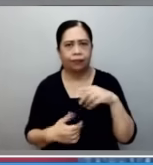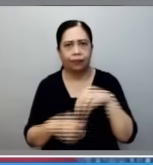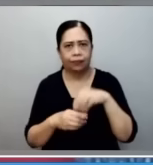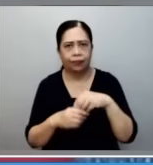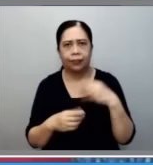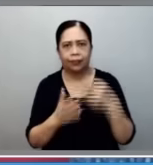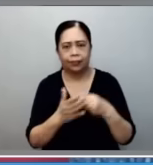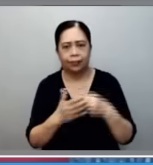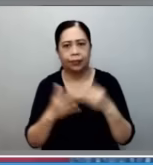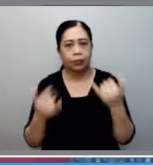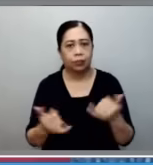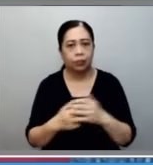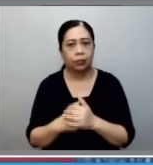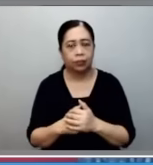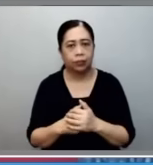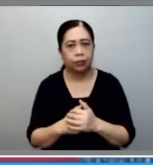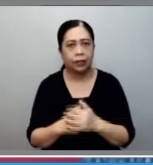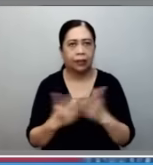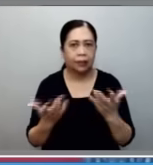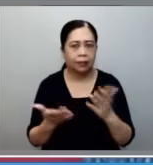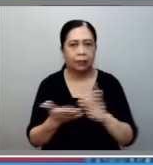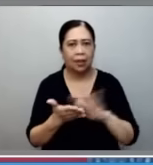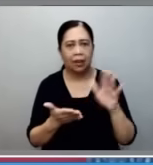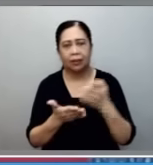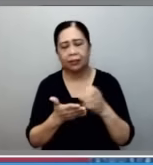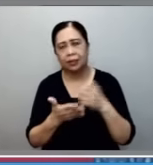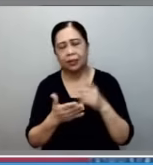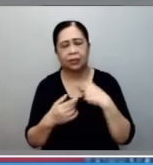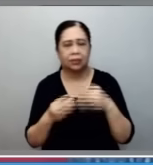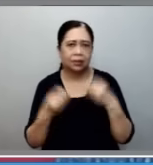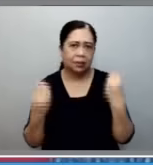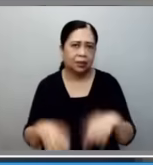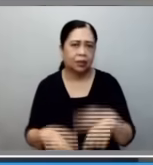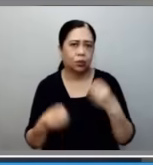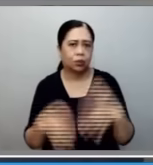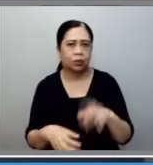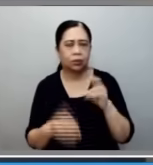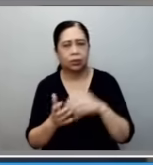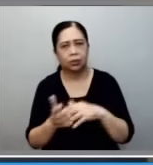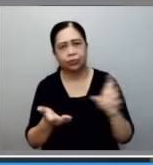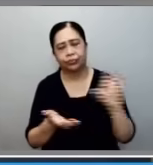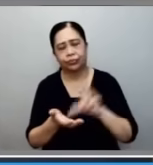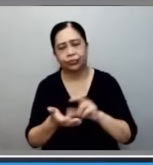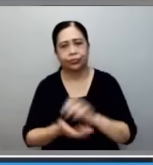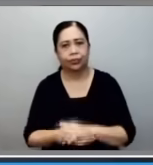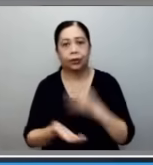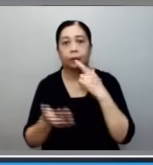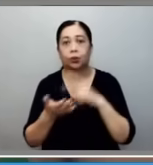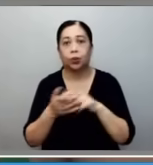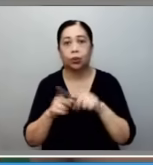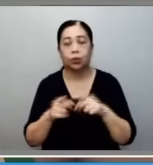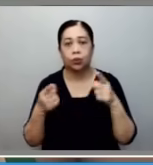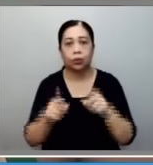po ay medyo mahal ang bilihin kaya nanghihinayang po sa nawalan na puhunan. Nai-report na rin ang insidente sa